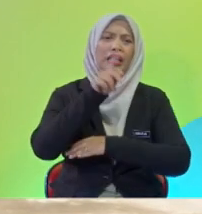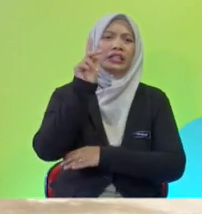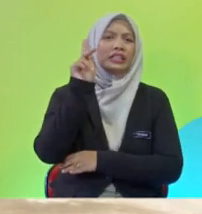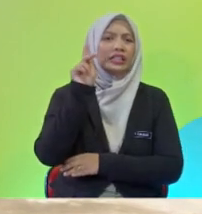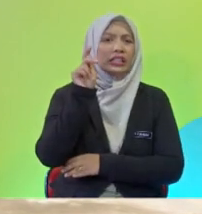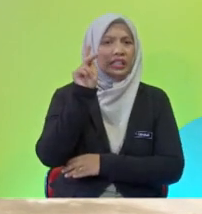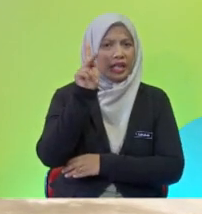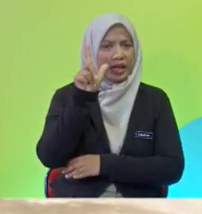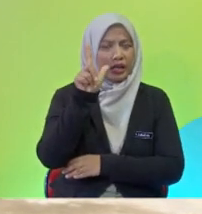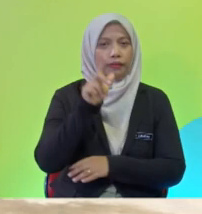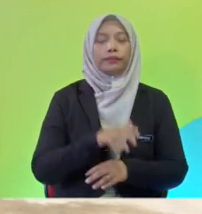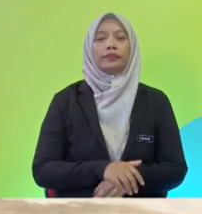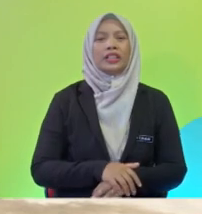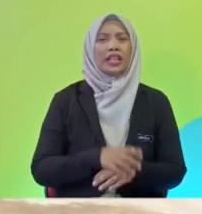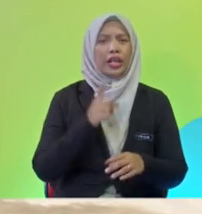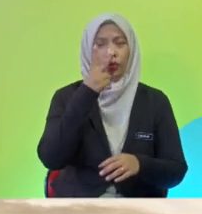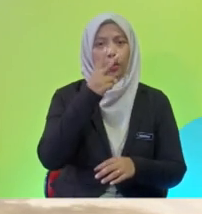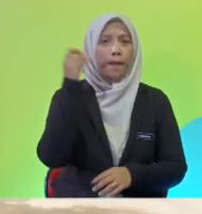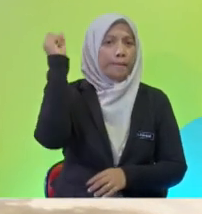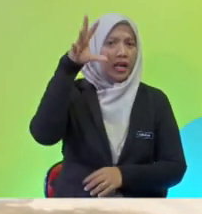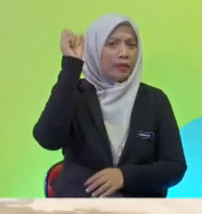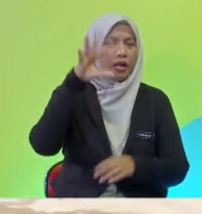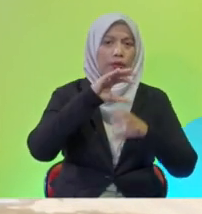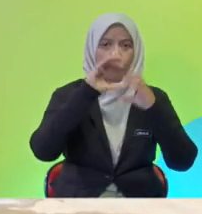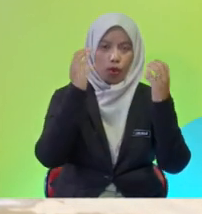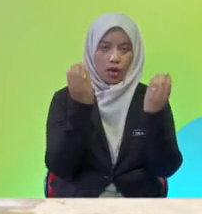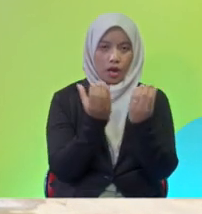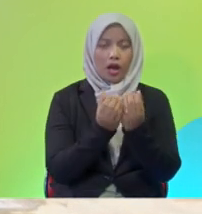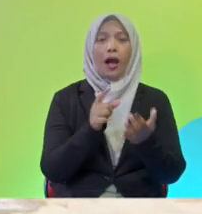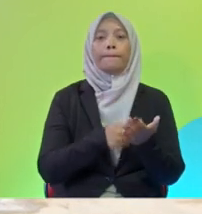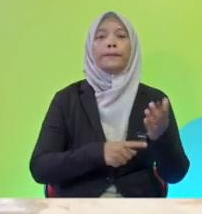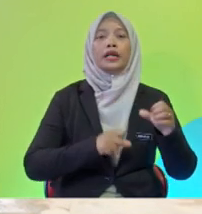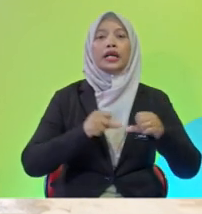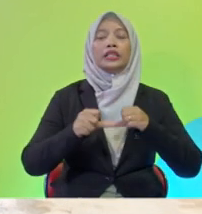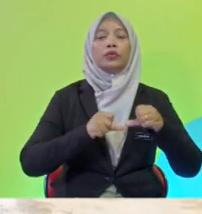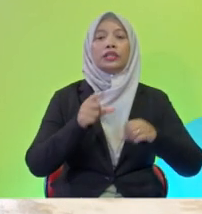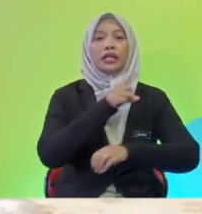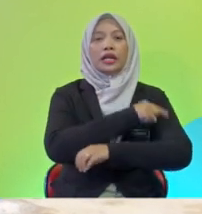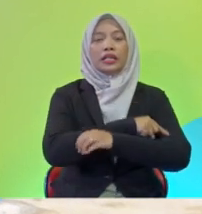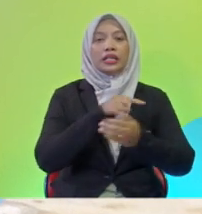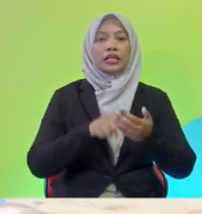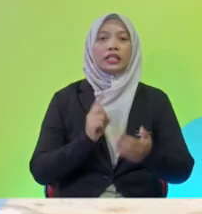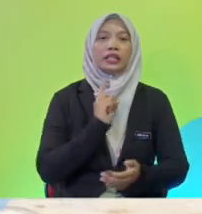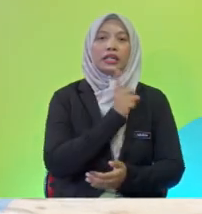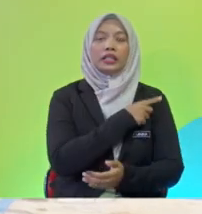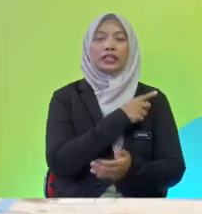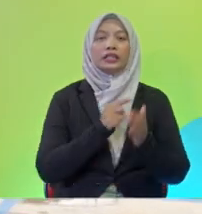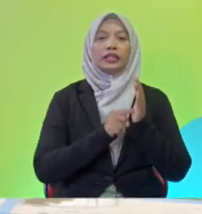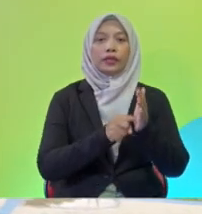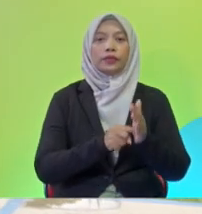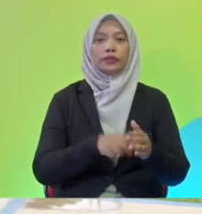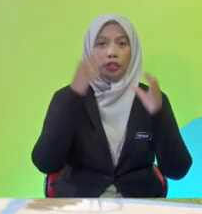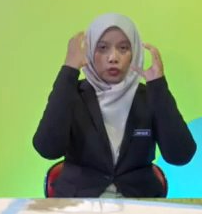Diorang nampak macam main baling-baling bola. Ha, anda nak tahu apakah aktiviti kita pada hari ini? Tapi sebelum tu, kita saksikan profil guru